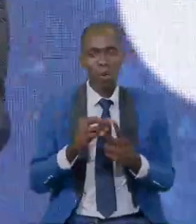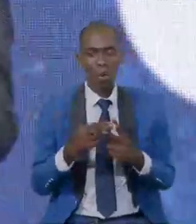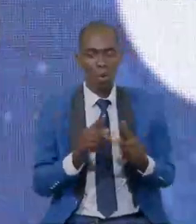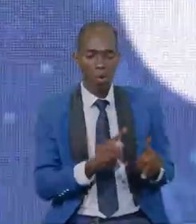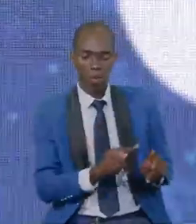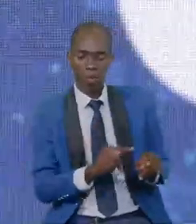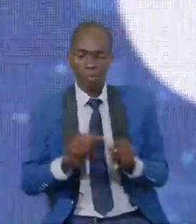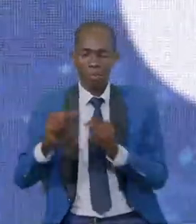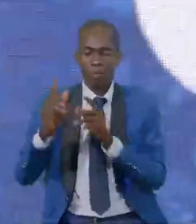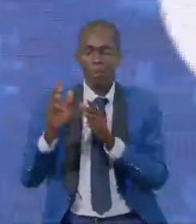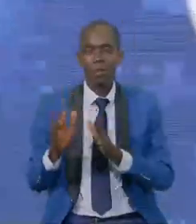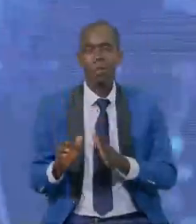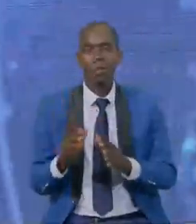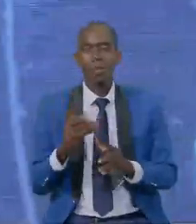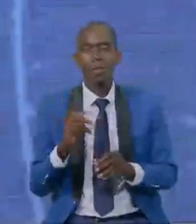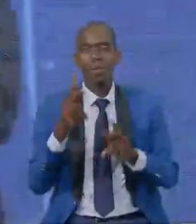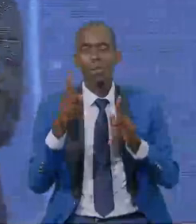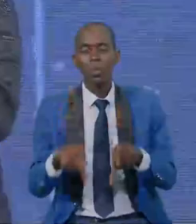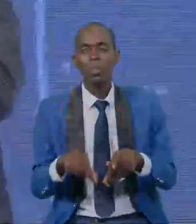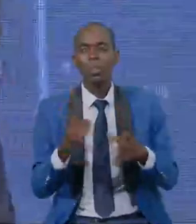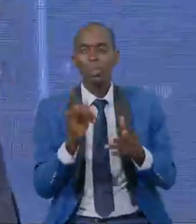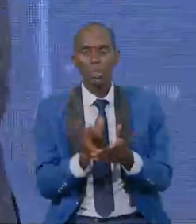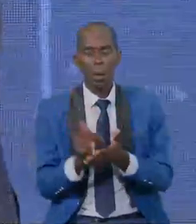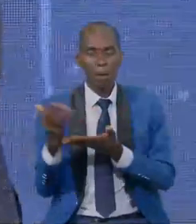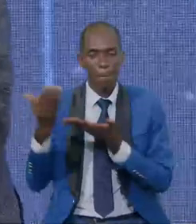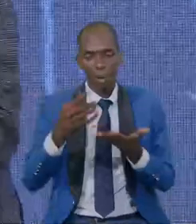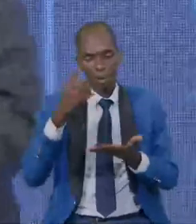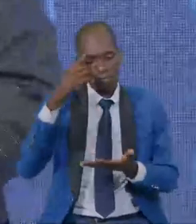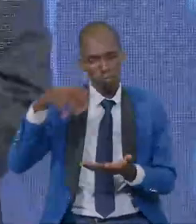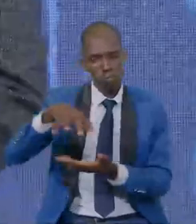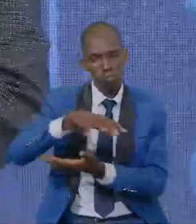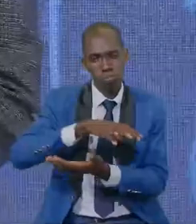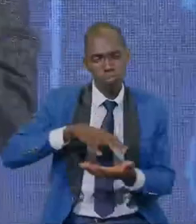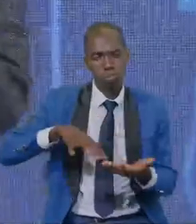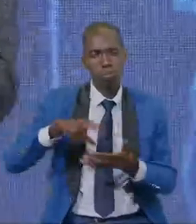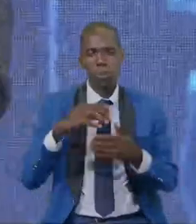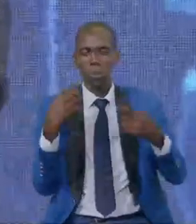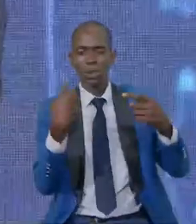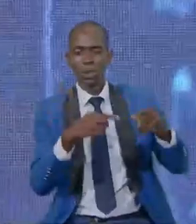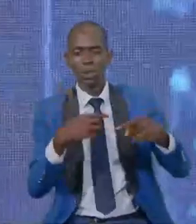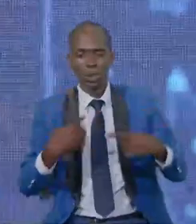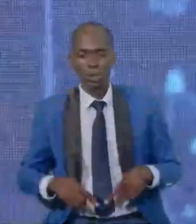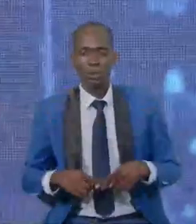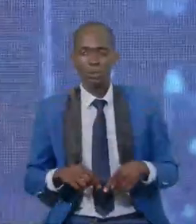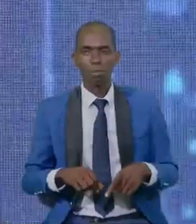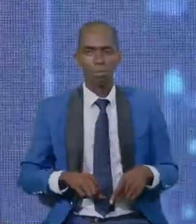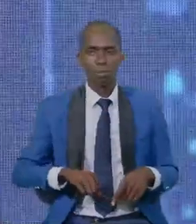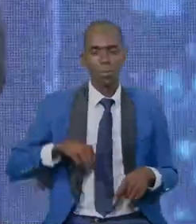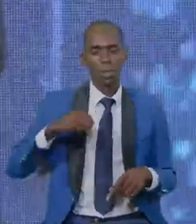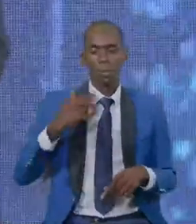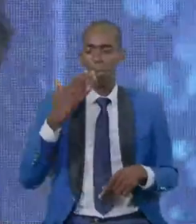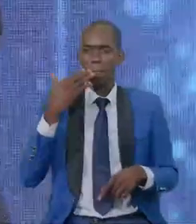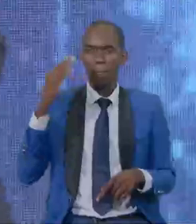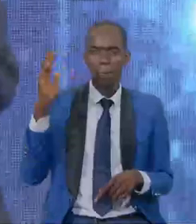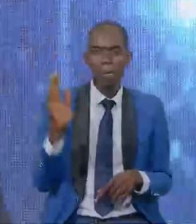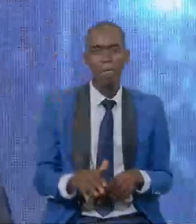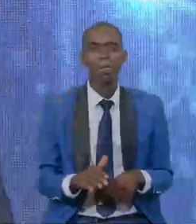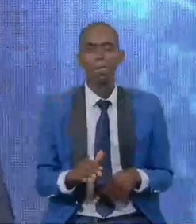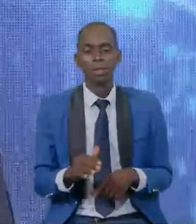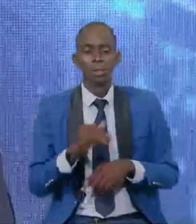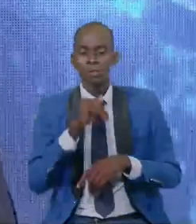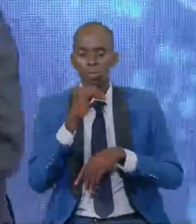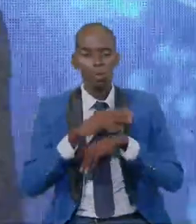the one that sends confusion, commotion, strife, pride, evil,